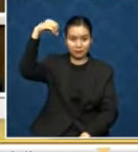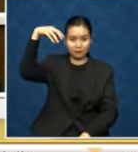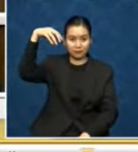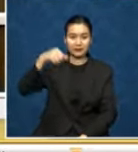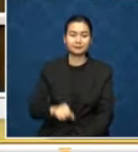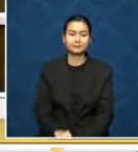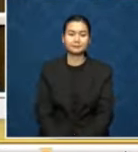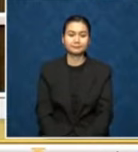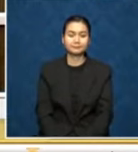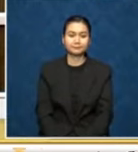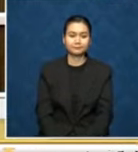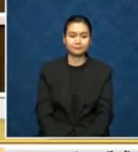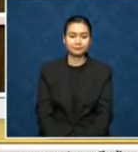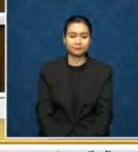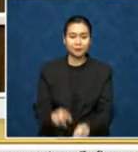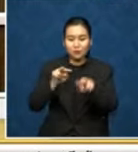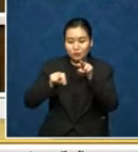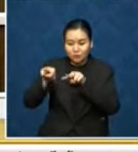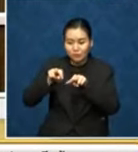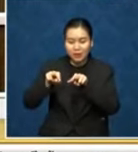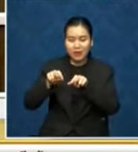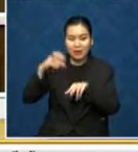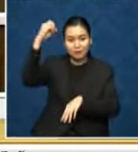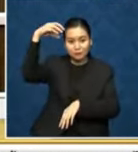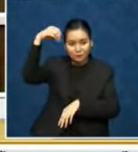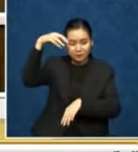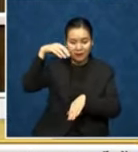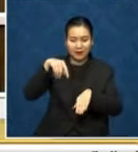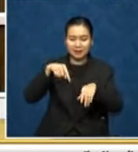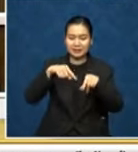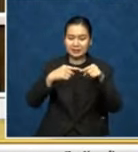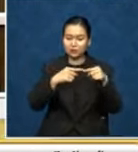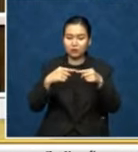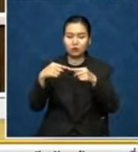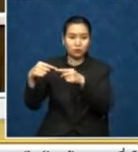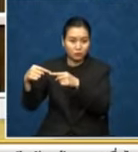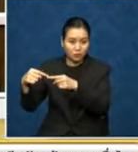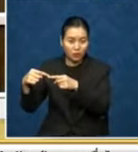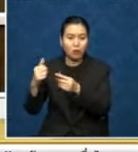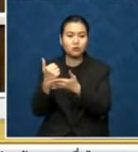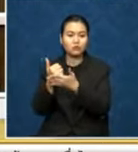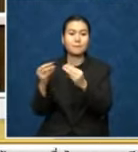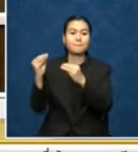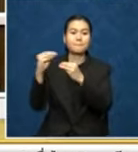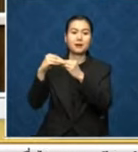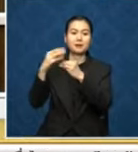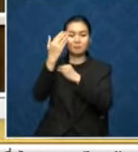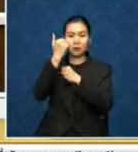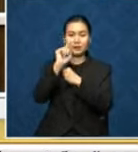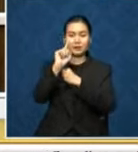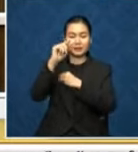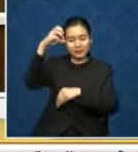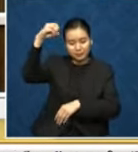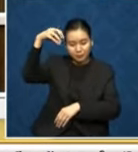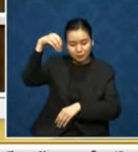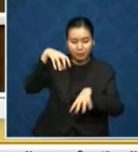ว่างแดนดินนะครับช่วยมาขยายเขตไฟฟ้าแรงต่ำซึ่งการไฟฟ้าส่วนภูมิภาคส